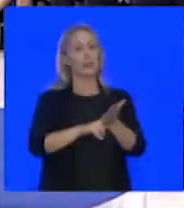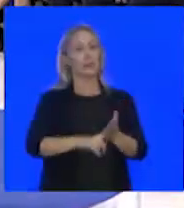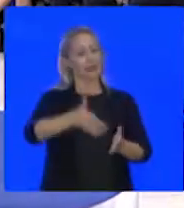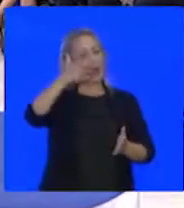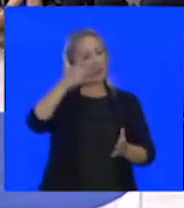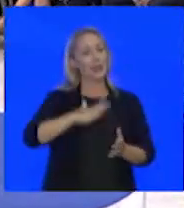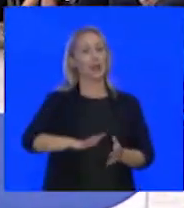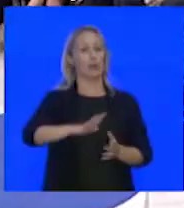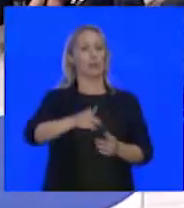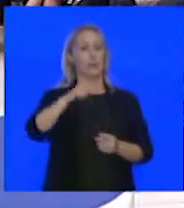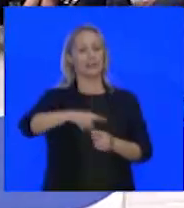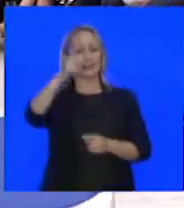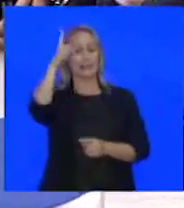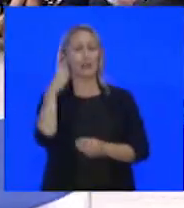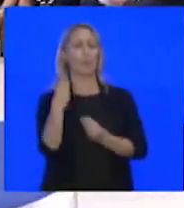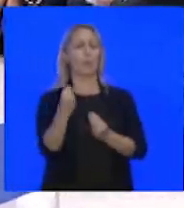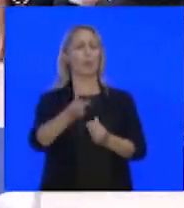ξέρουμε και μπορούμε.